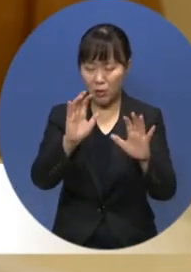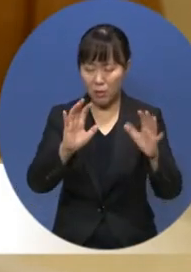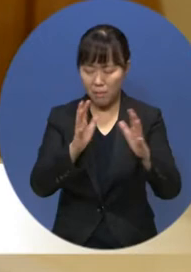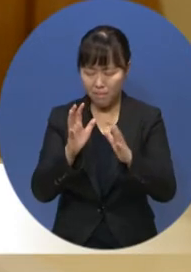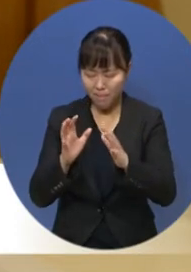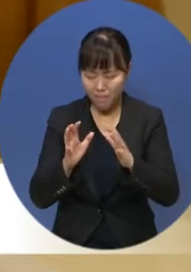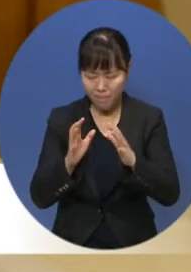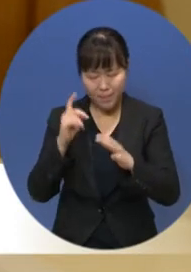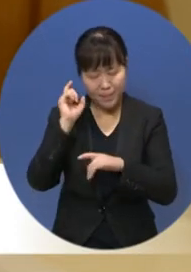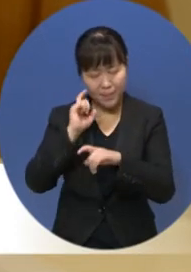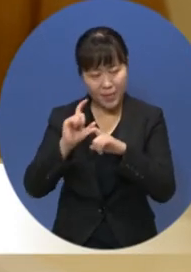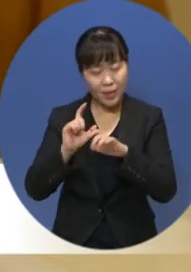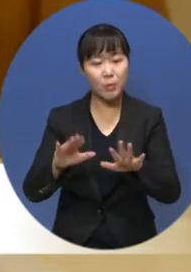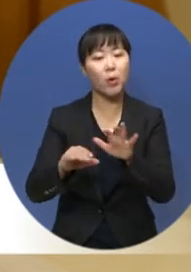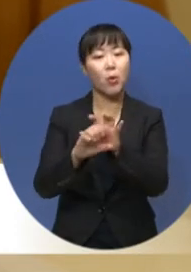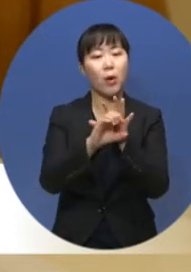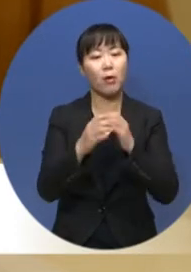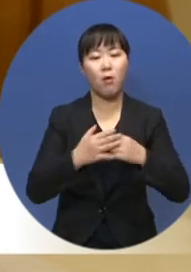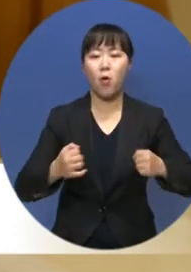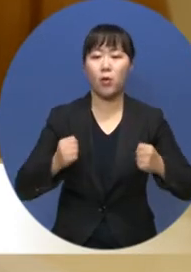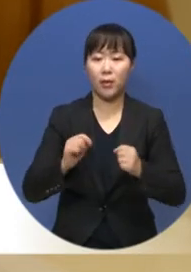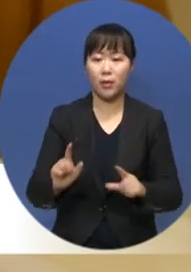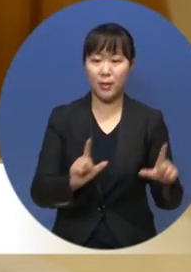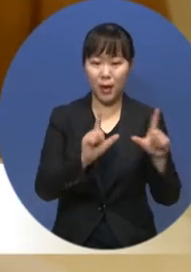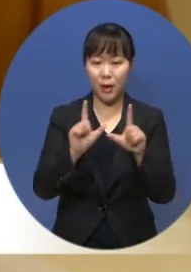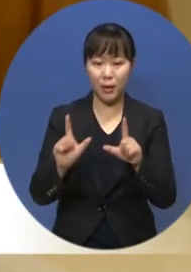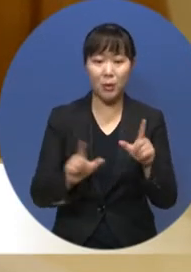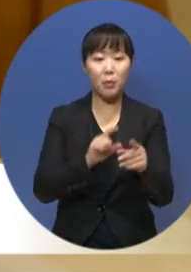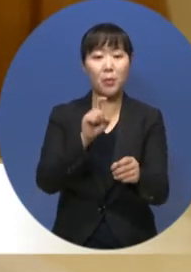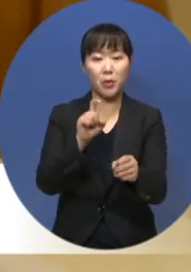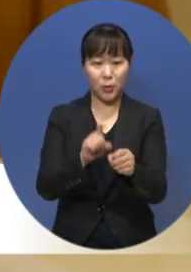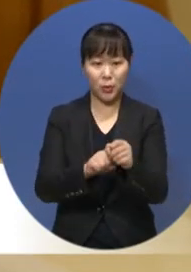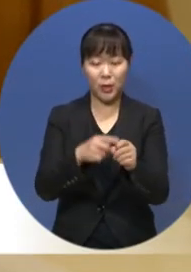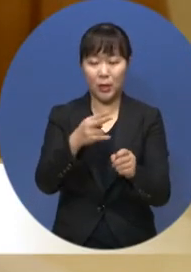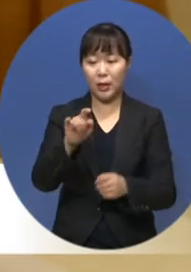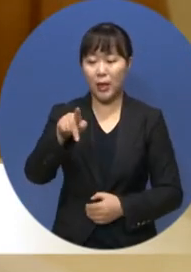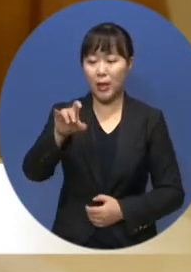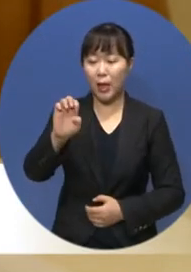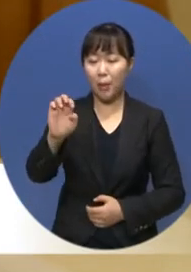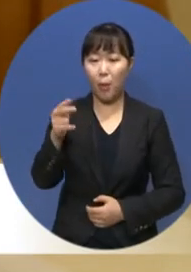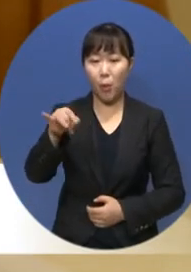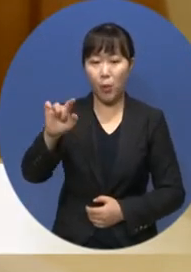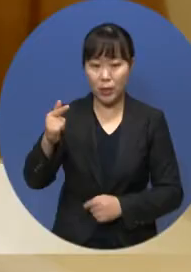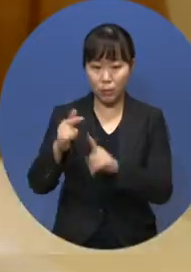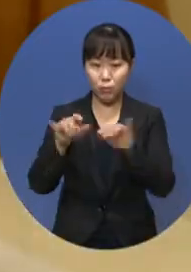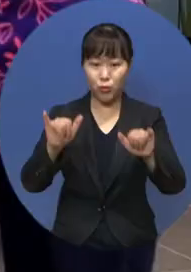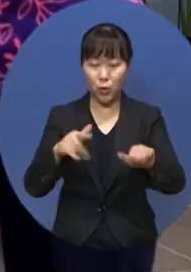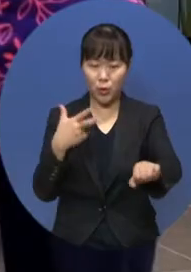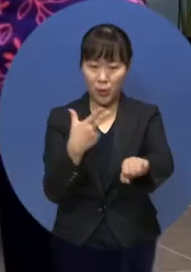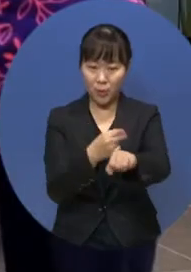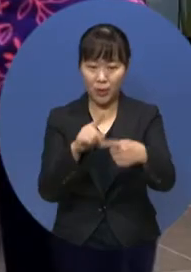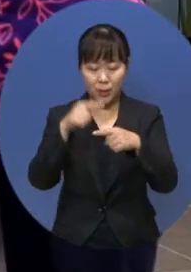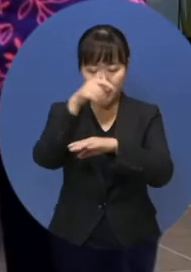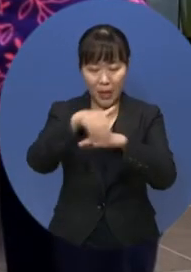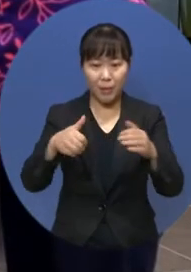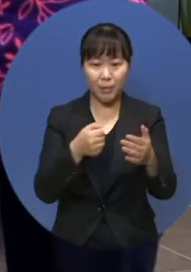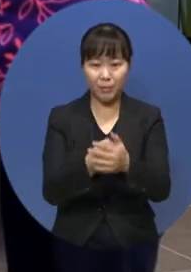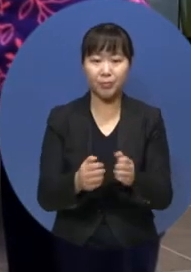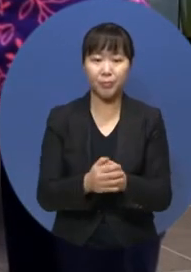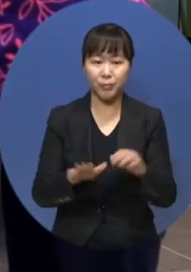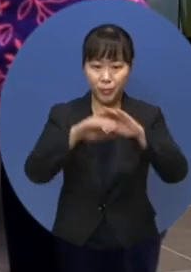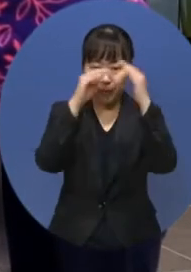이렇게 코로나 시대에 건강하게 사시게 하기 위해서 대상포진을 계획하게 되었습니다. 다